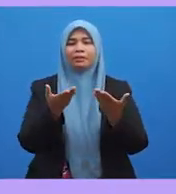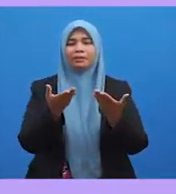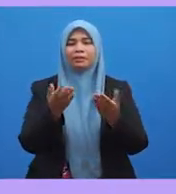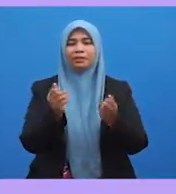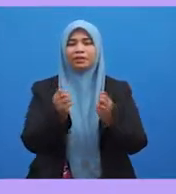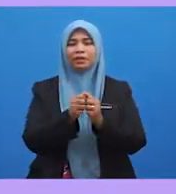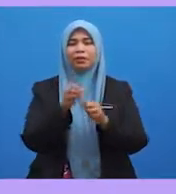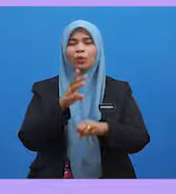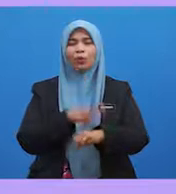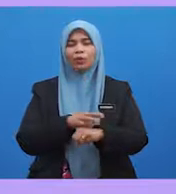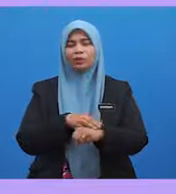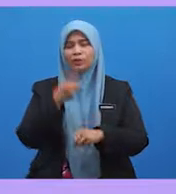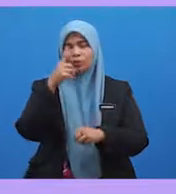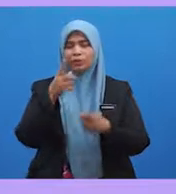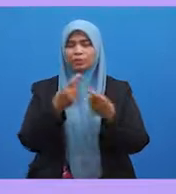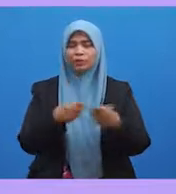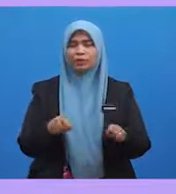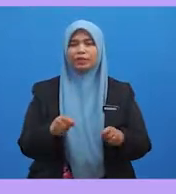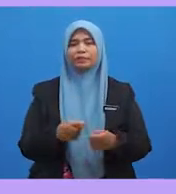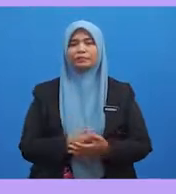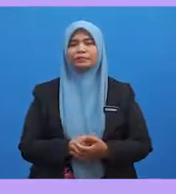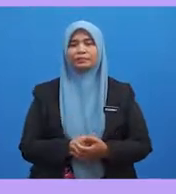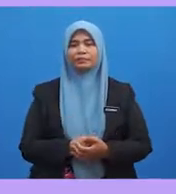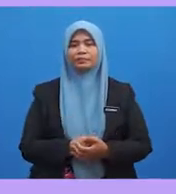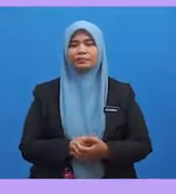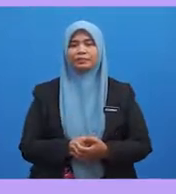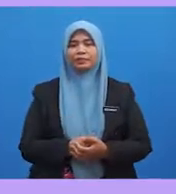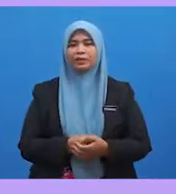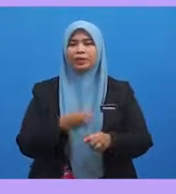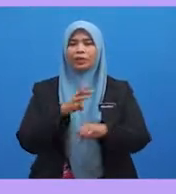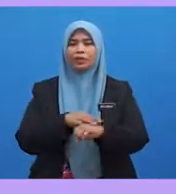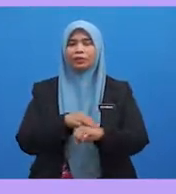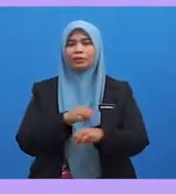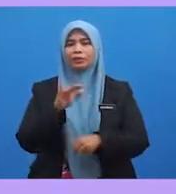Seterusnya, bagaimana pula dengan waktu untuk menunaikannya?